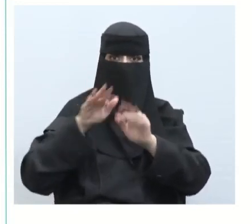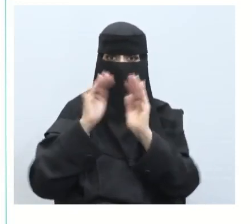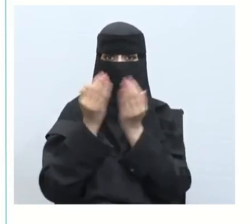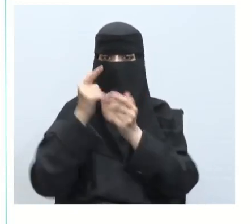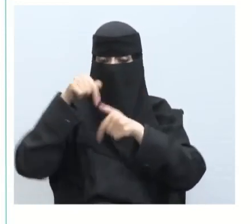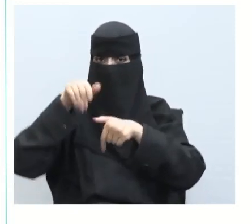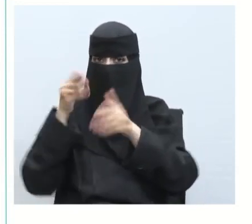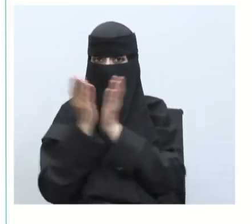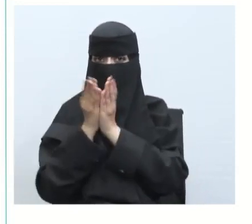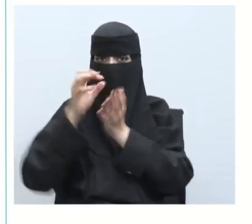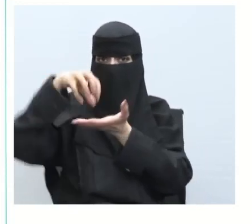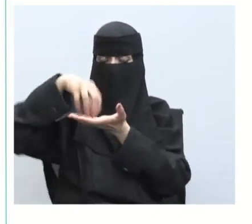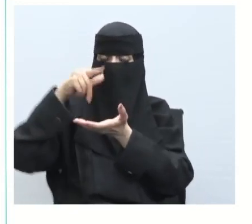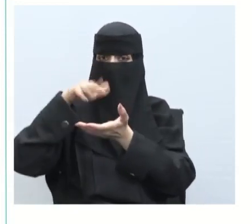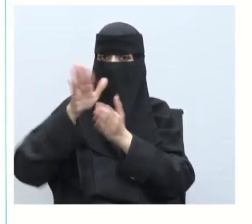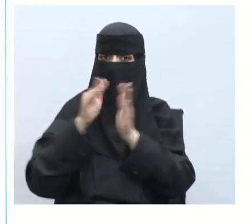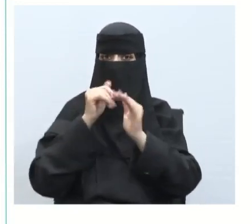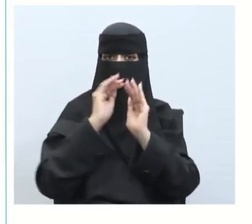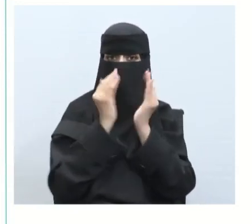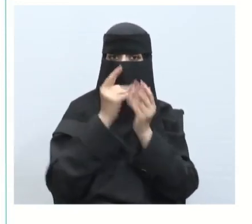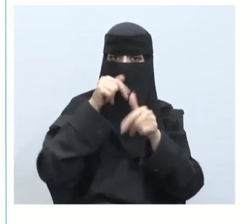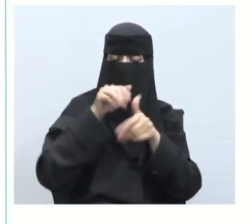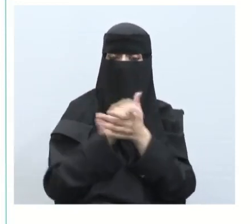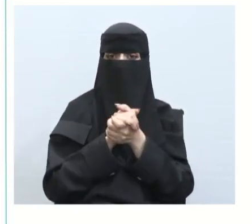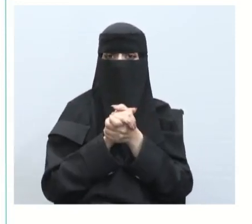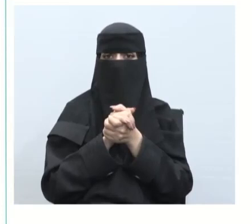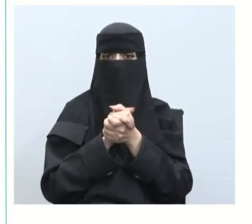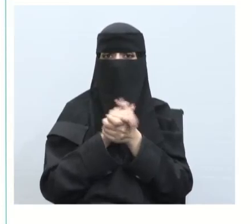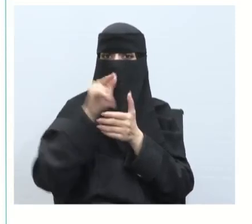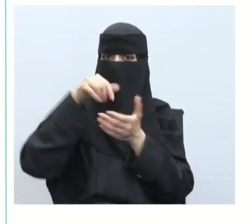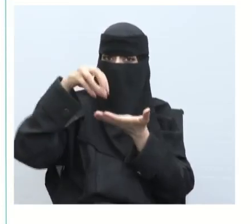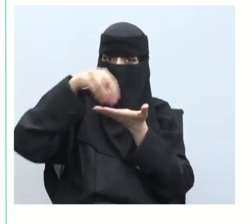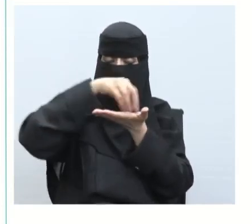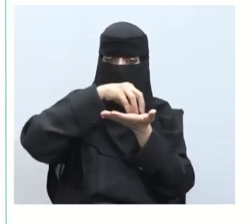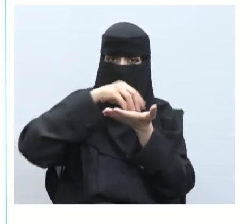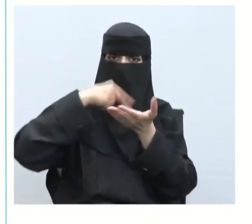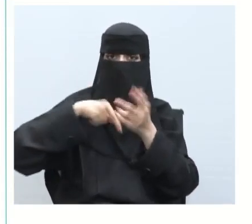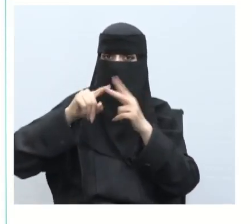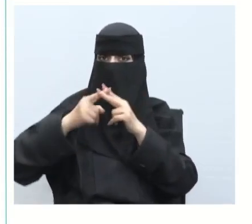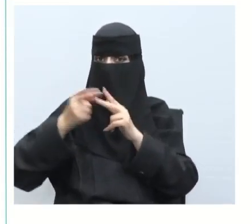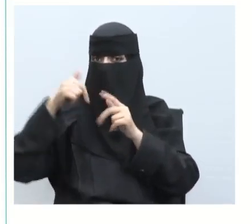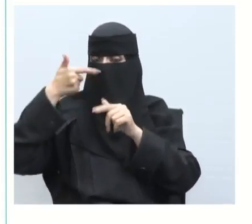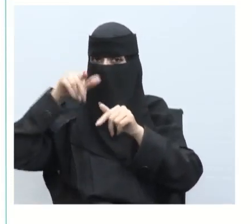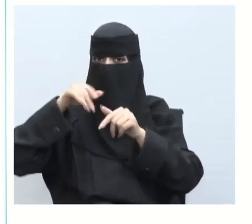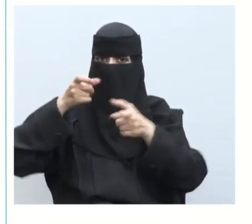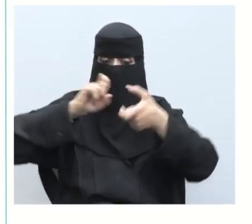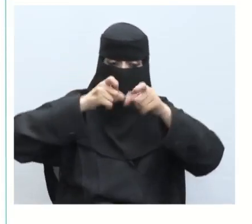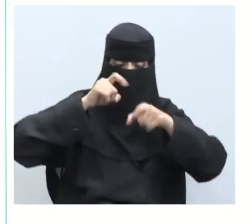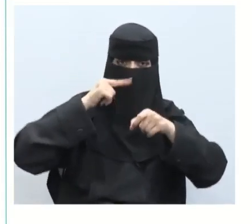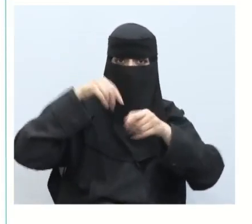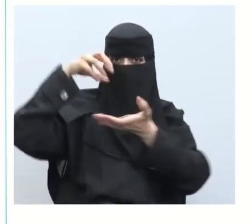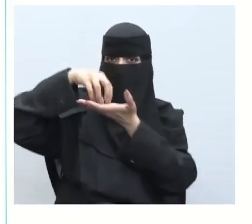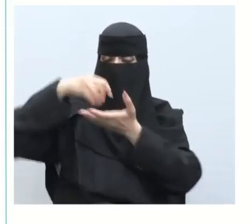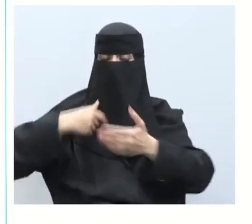نظم القاعات الفصول الدراسيه والقاعات الدراسيه الاماكن والمعامل وغيرها اماكن ترفيه